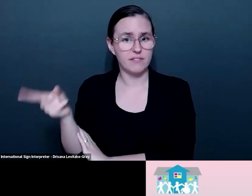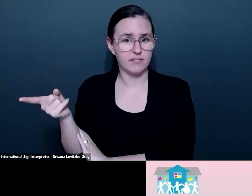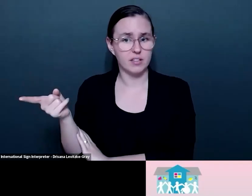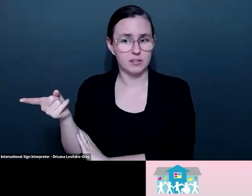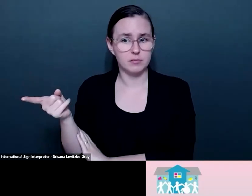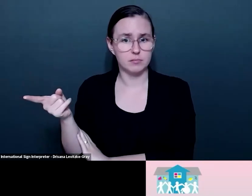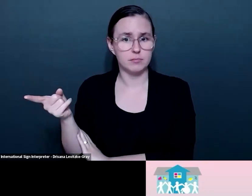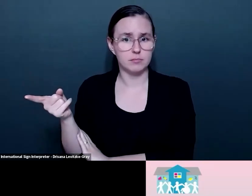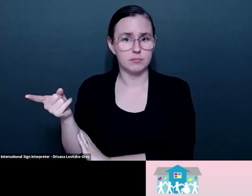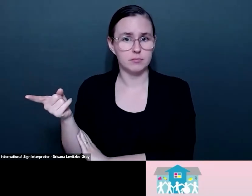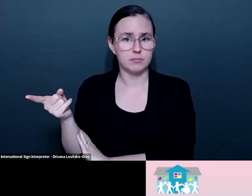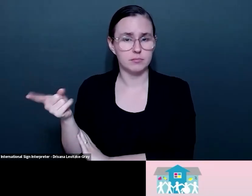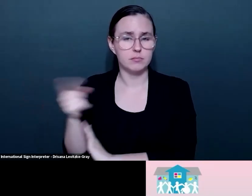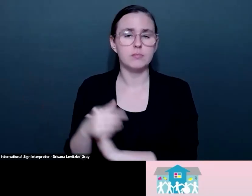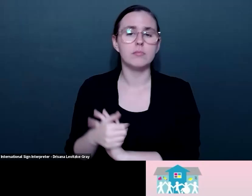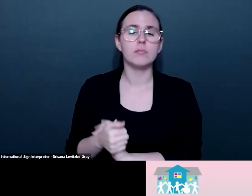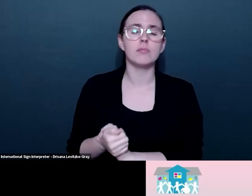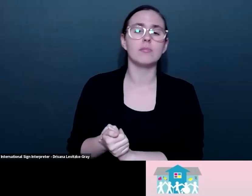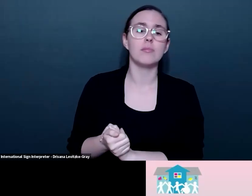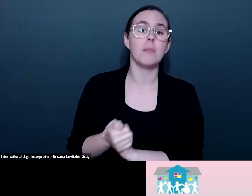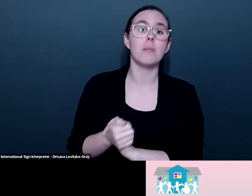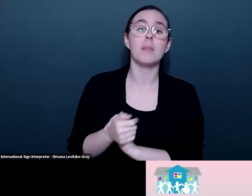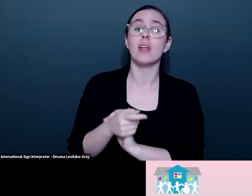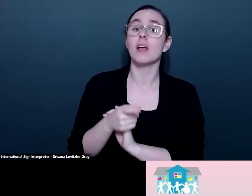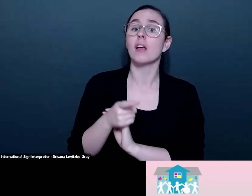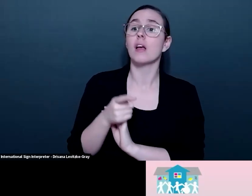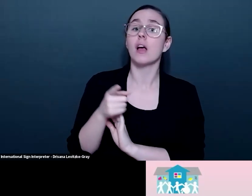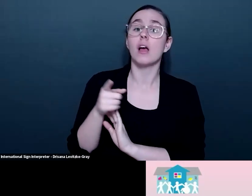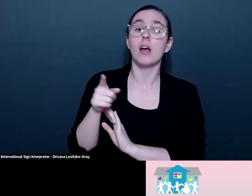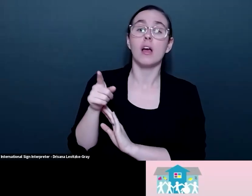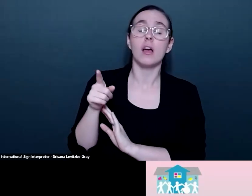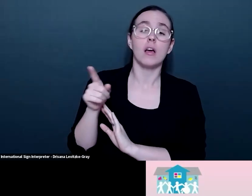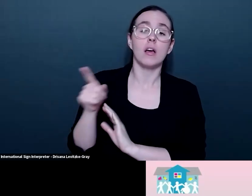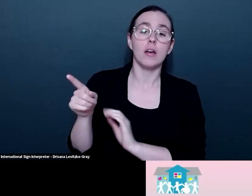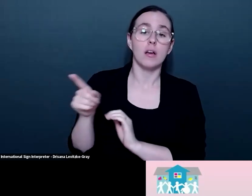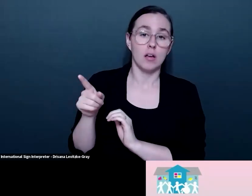Vous pouvez demander par email. Euh,